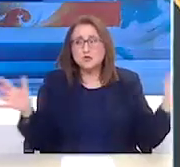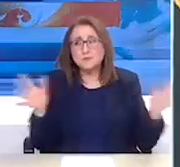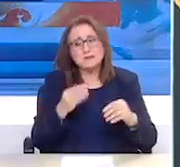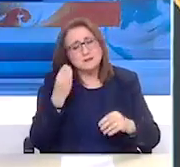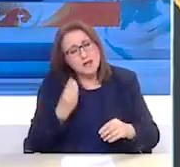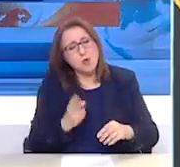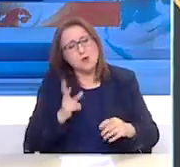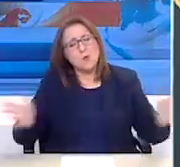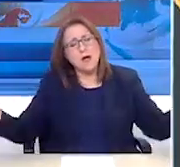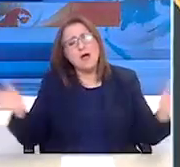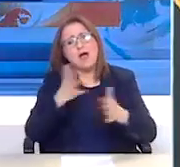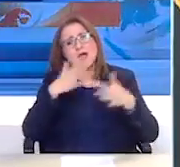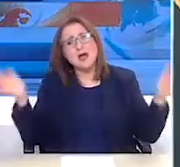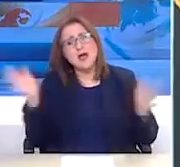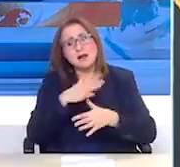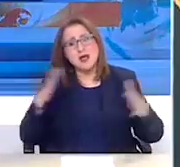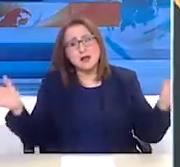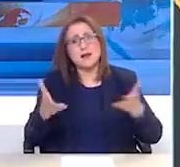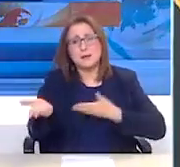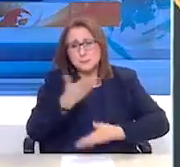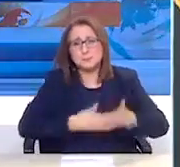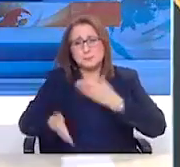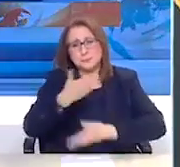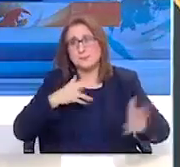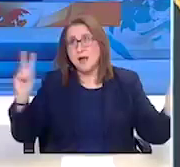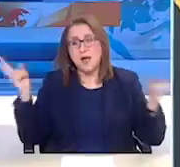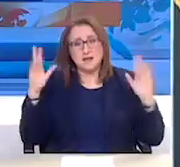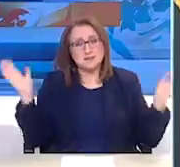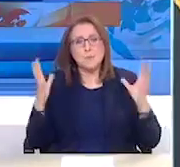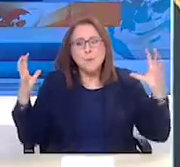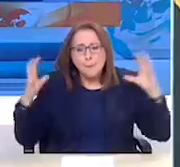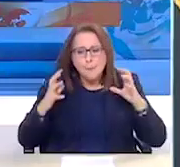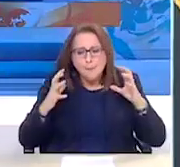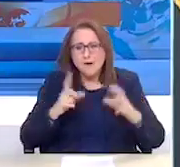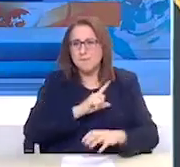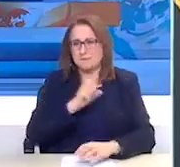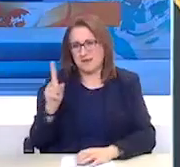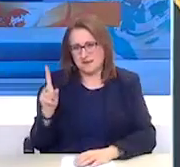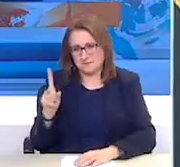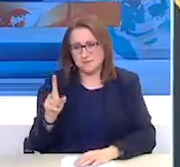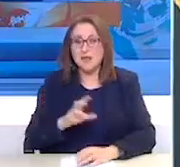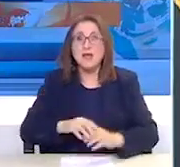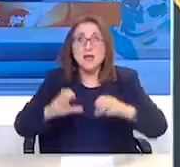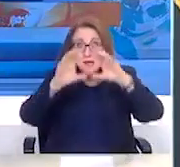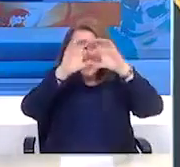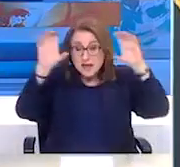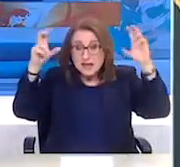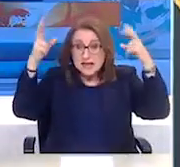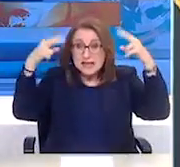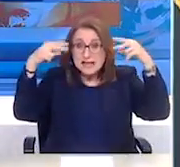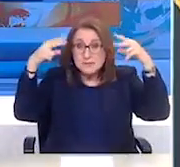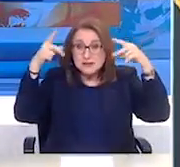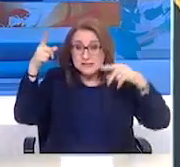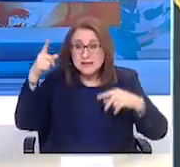τον ιό. Και αυτές τις οδηγίες έχουμε δώσει και σαν Εθνικό Οργανισμό Δημόσιας Υγείας. Σχετικά με τα κλιματιστικά, υπάρχουν μερικά αναπάντητα